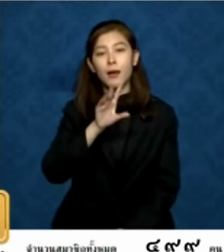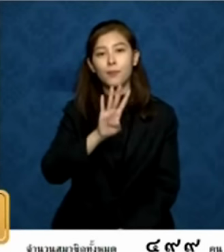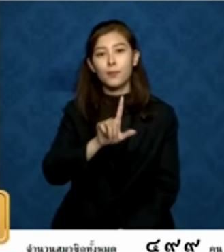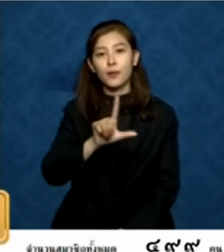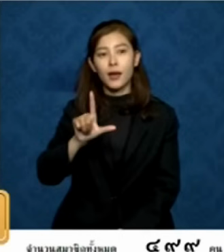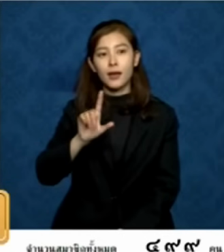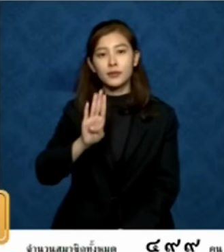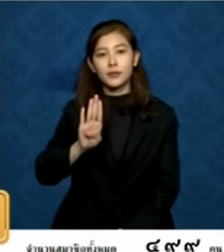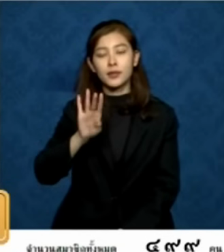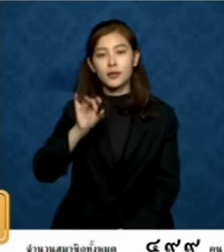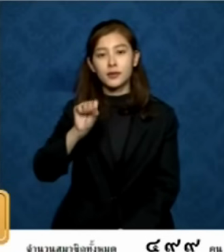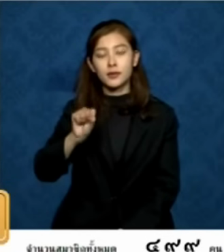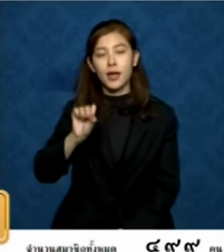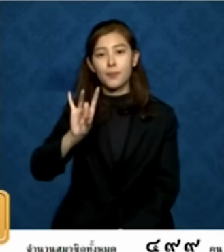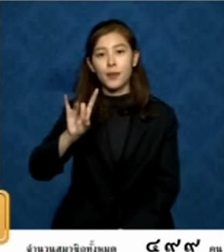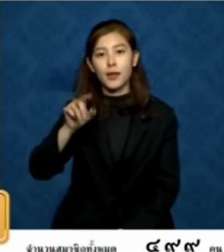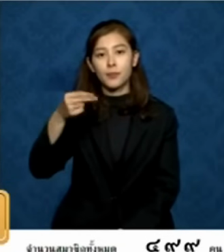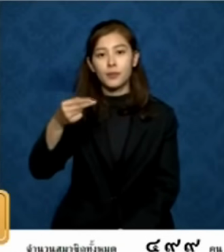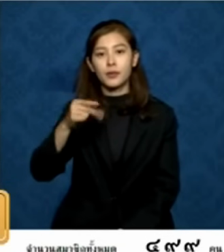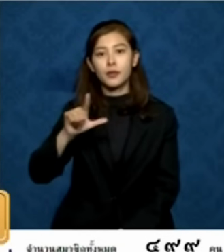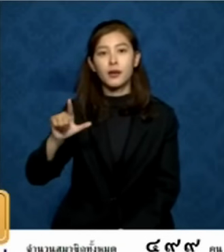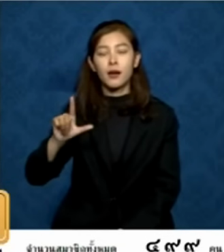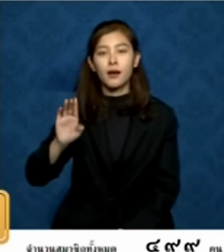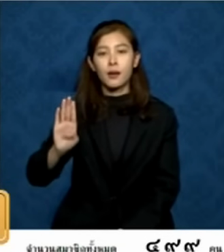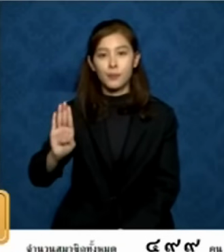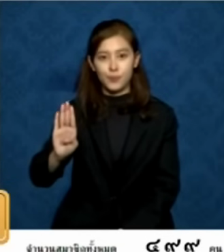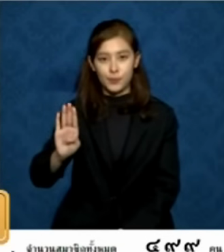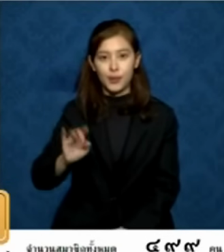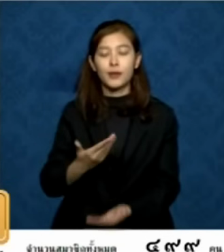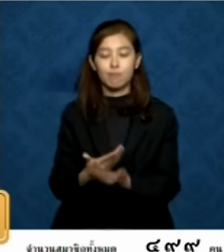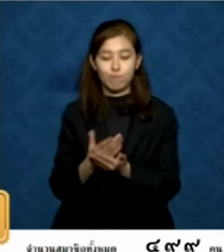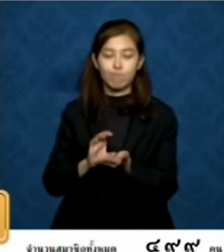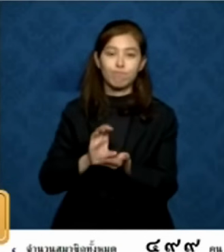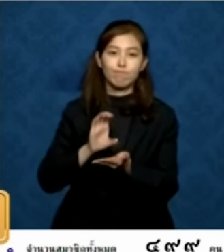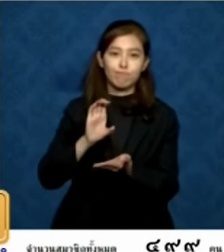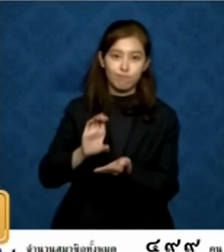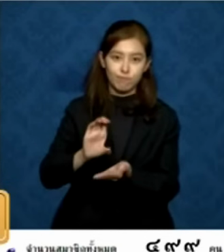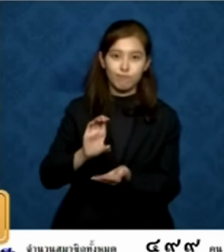3,480,000 ล้านบาทเท่ากับวงเงินงบประมาณรายจ่าย